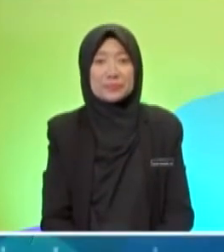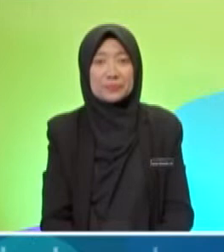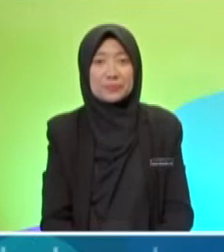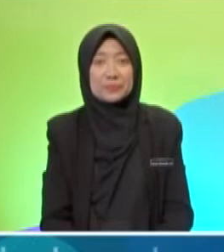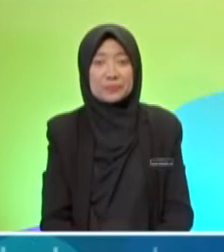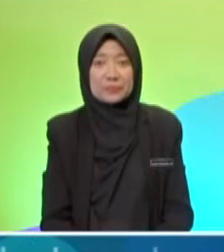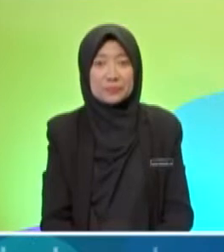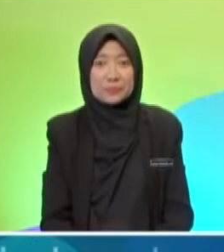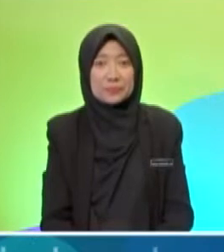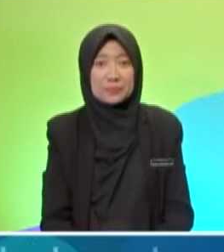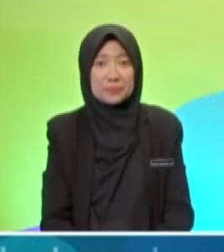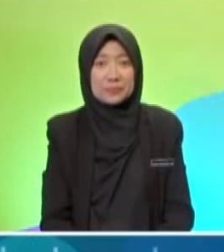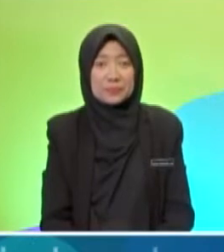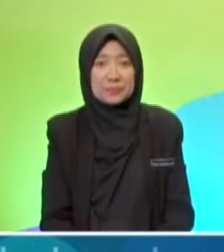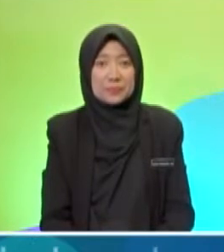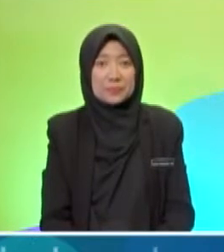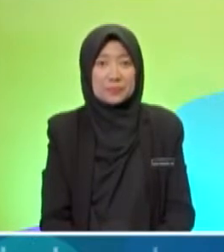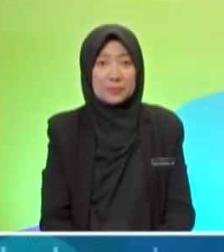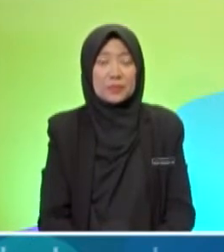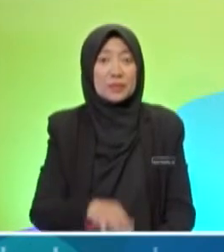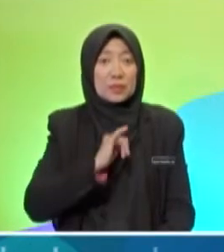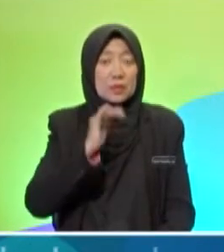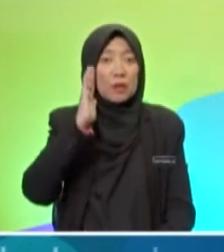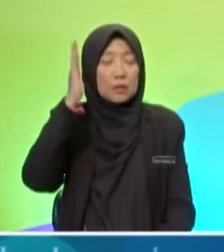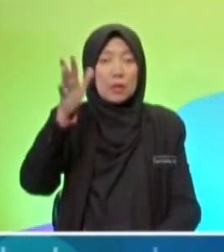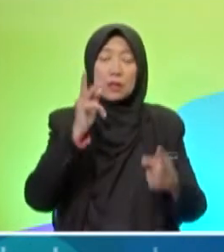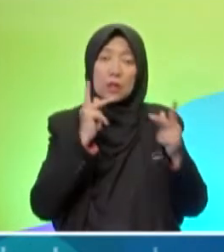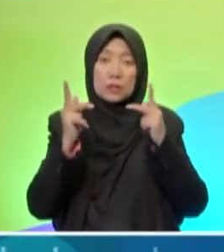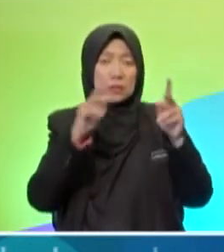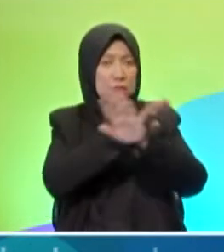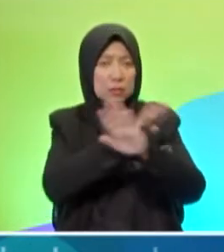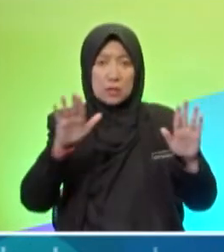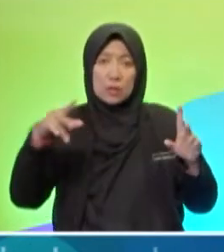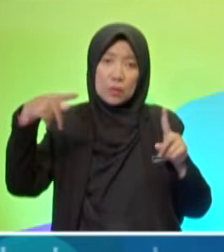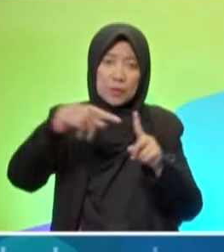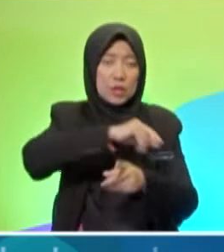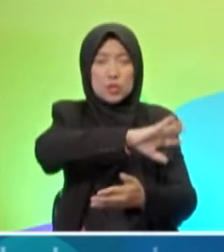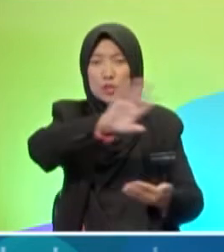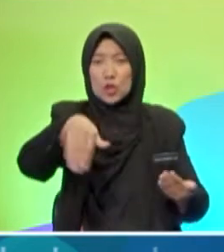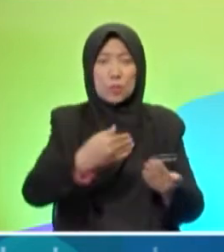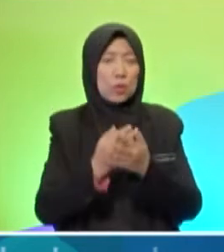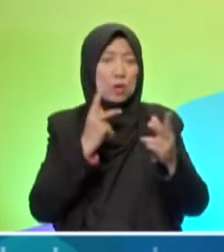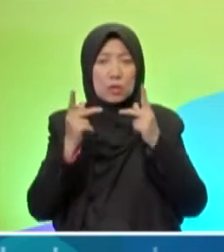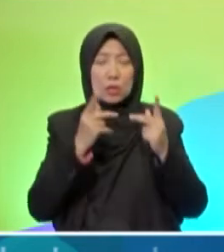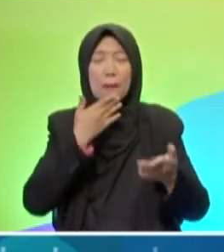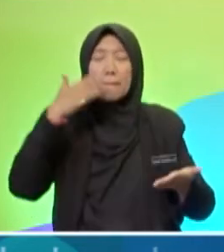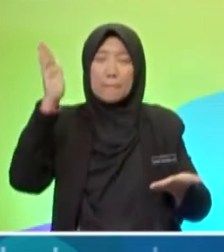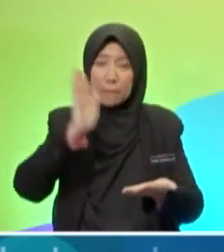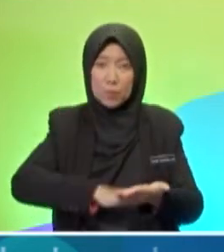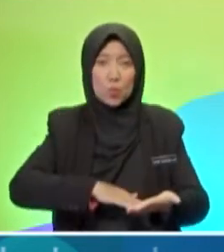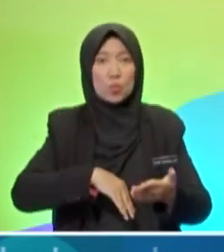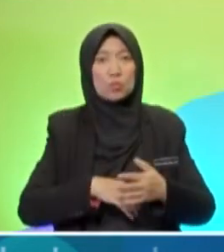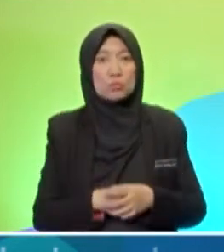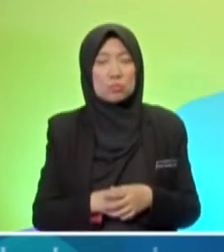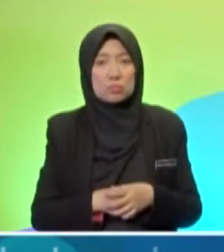Hai DKI Hai saya Ageng Katakan tidak kepada semua kata-kata yang kasar Oh datang